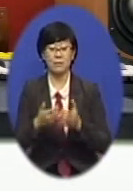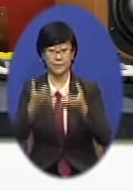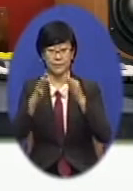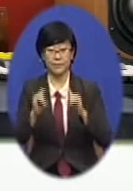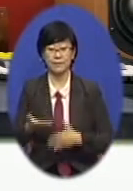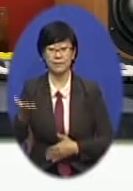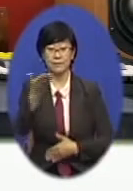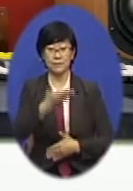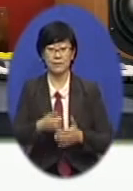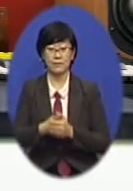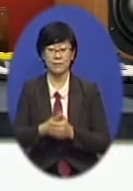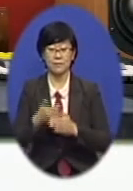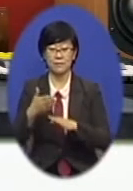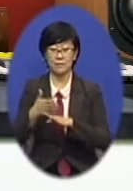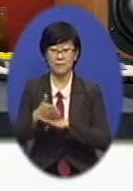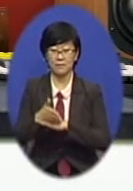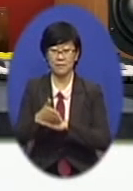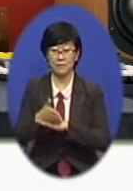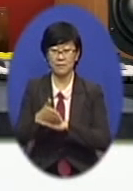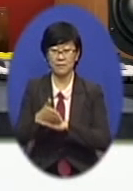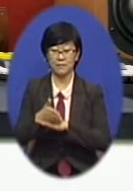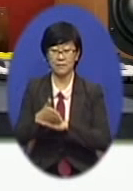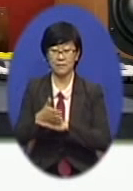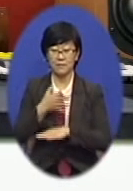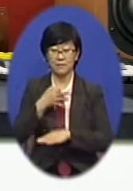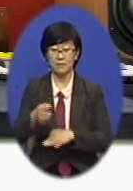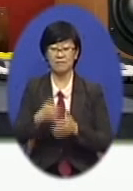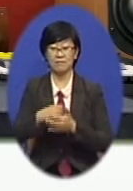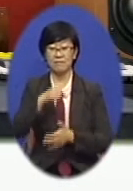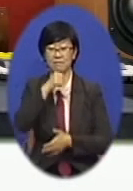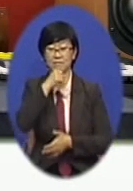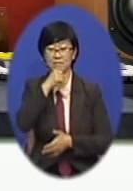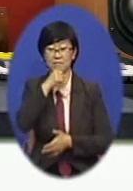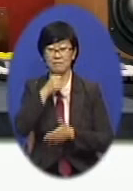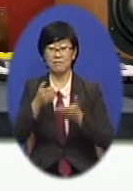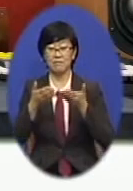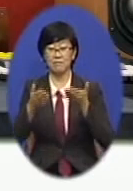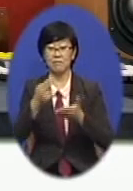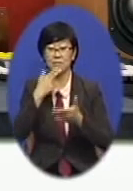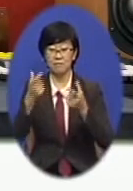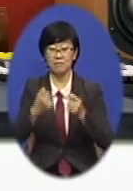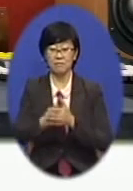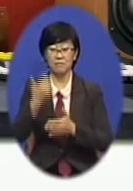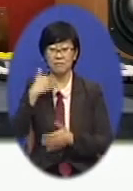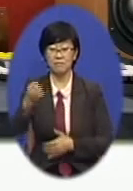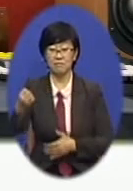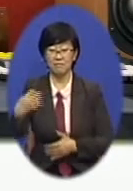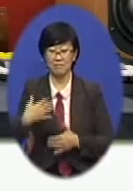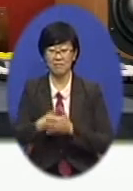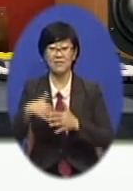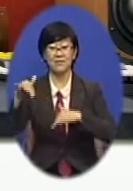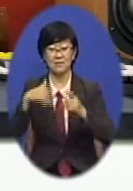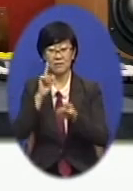시청자 여러분들이 그러더라고요. 에이 늦게 부르면 점수를 절 별로 안 주는 것 같아. 누가 저한테